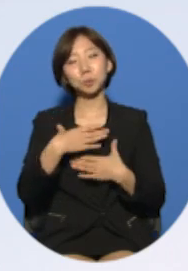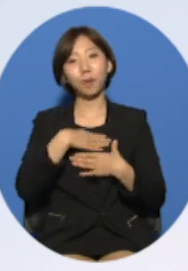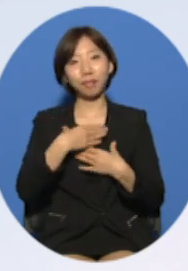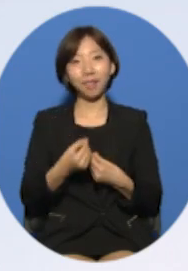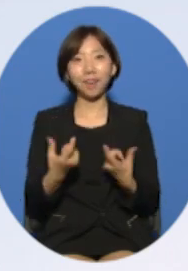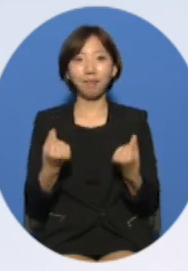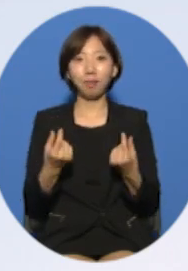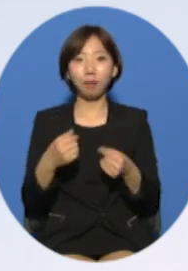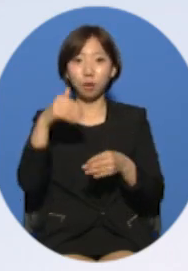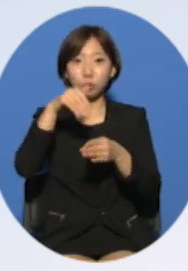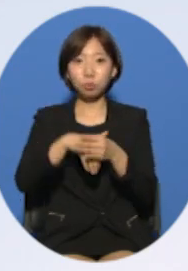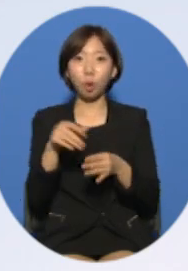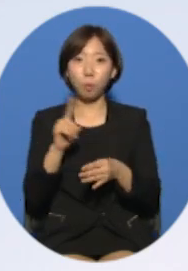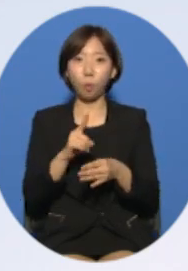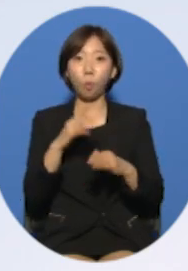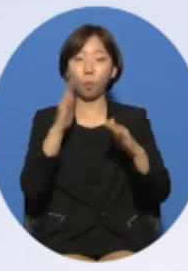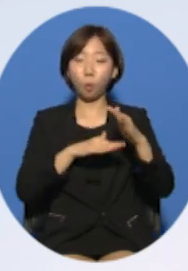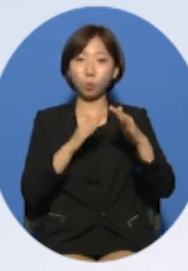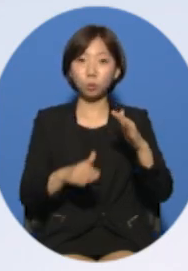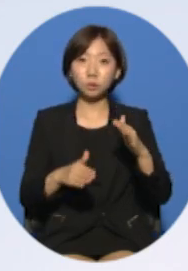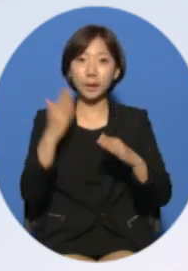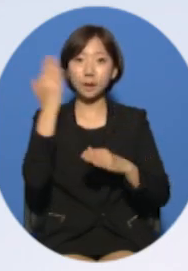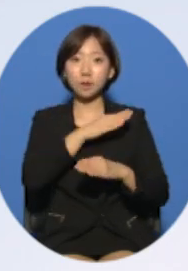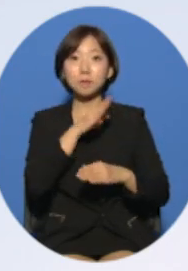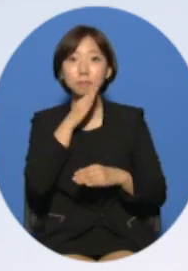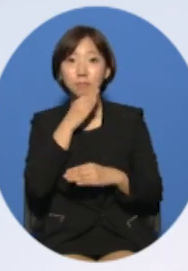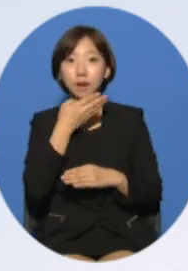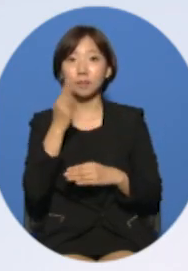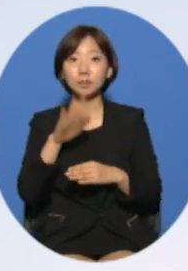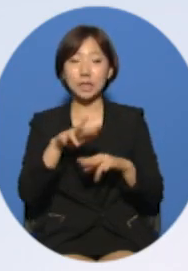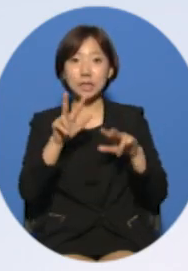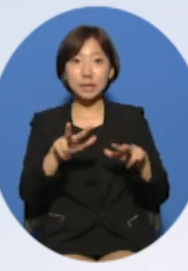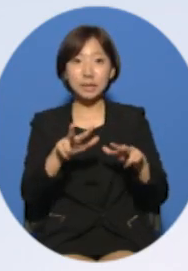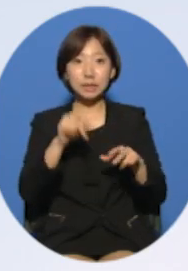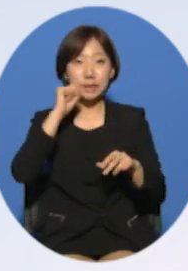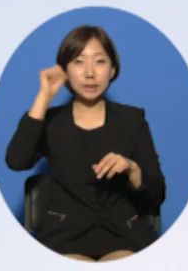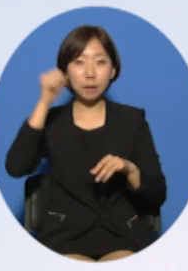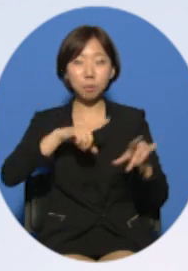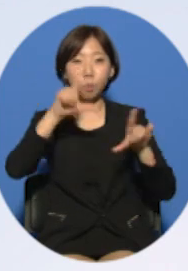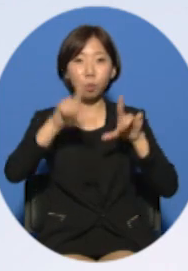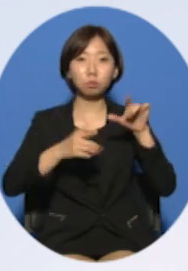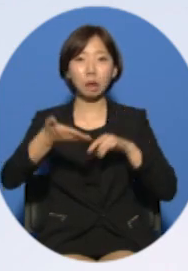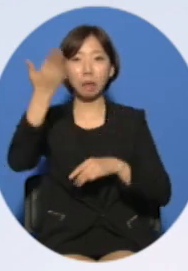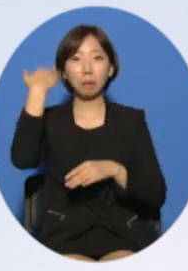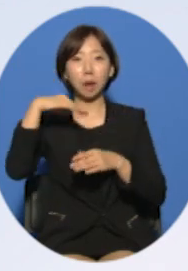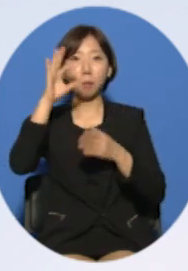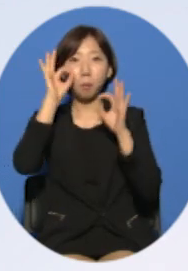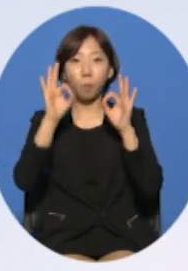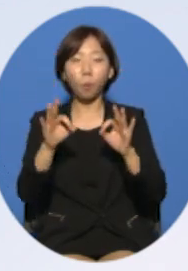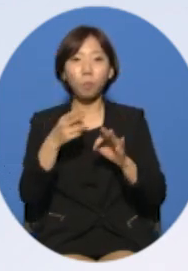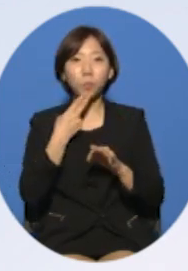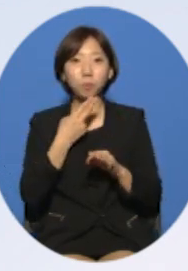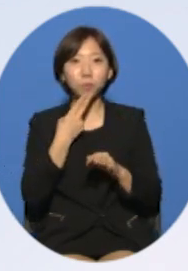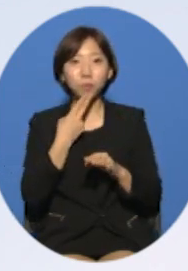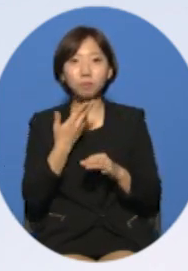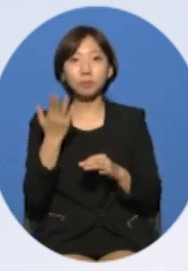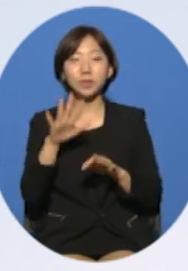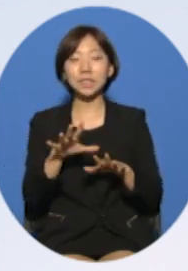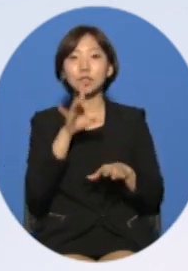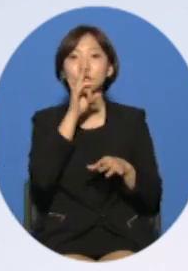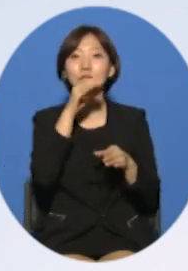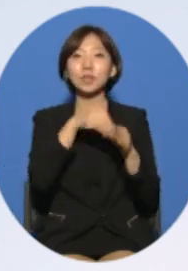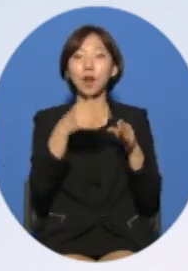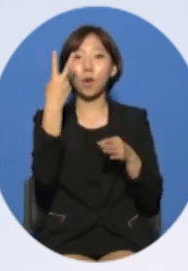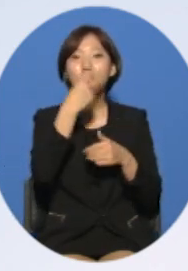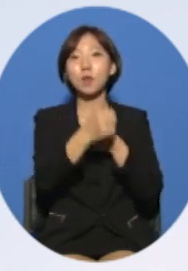중요하지 않습니까? 그런데 현장의 모습을 이 시간대의 모습을 저희가 그전에는 볼 수가 없었기 때문에 중앙선거관리위원회에서 준비한